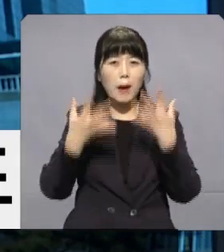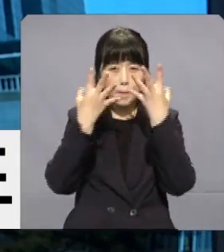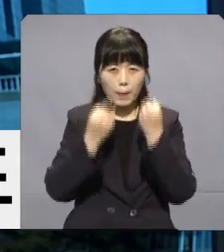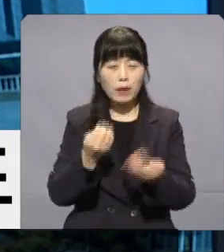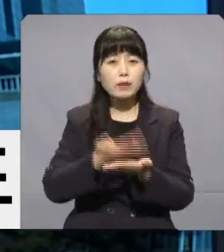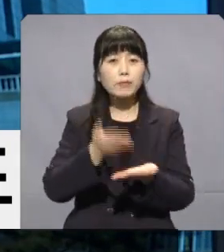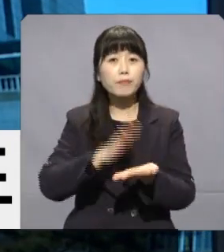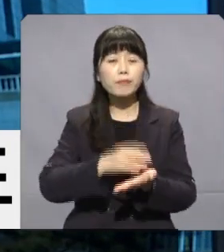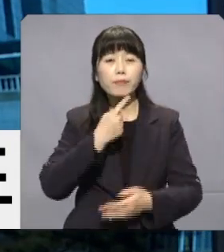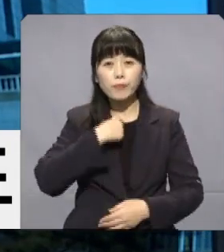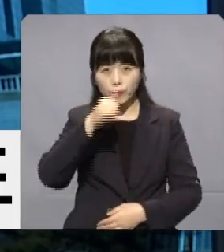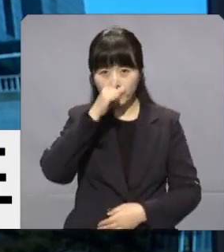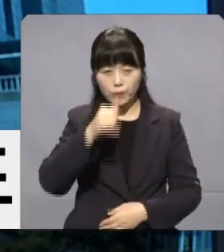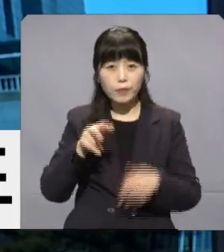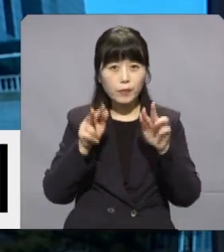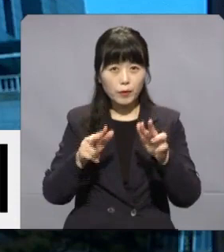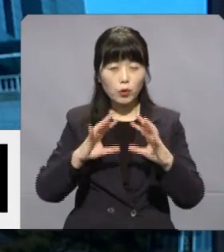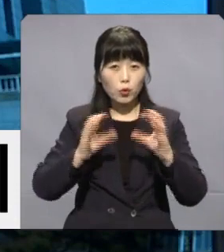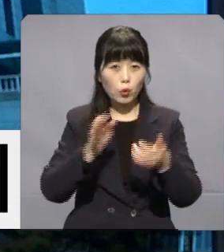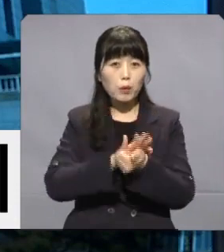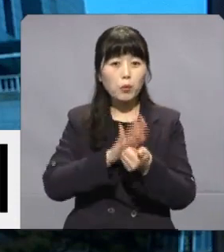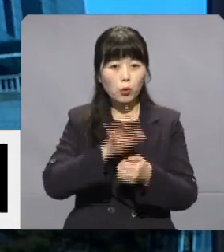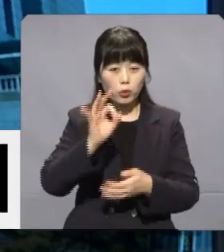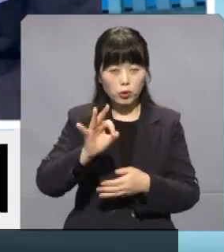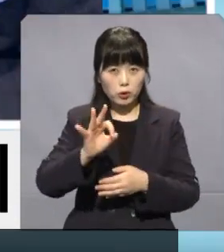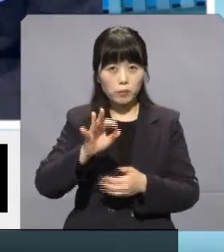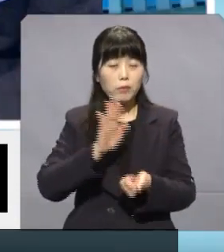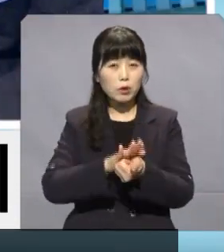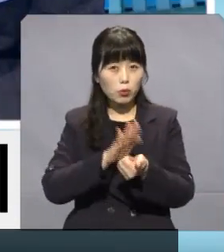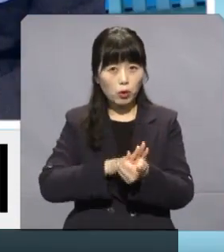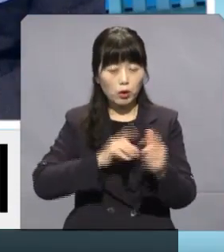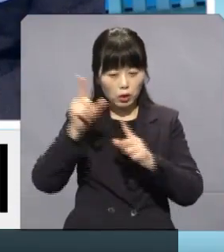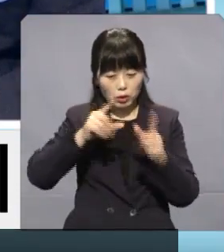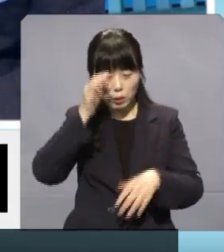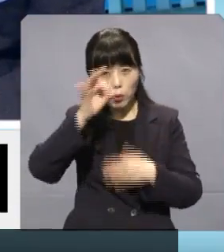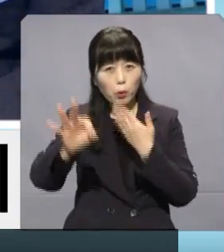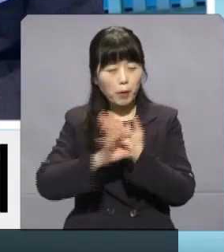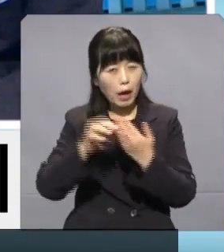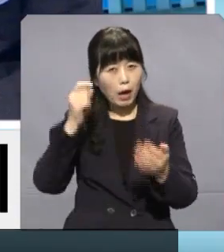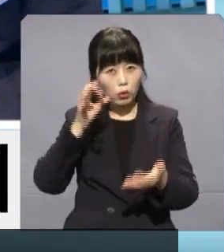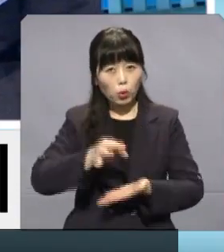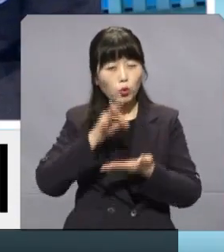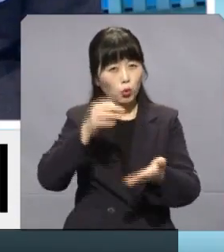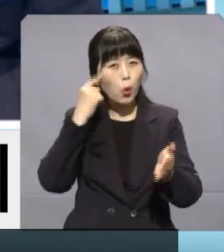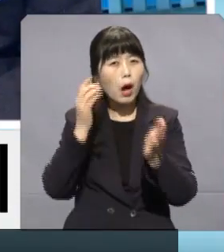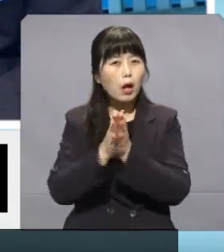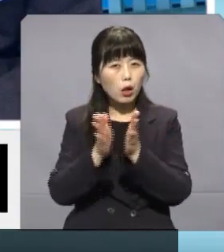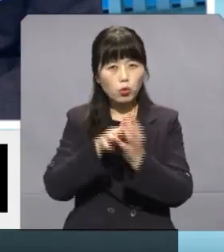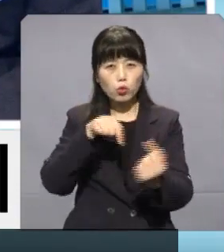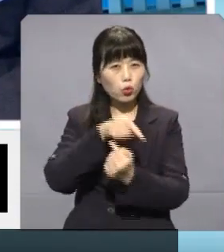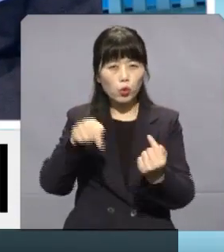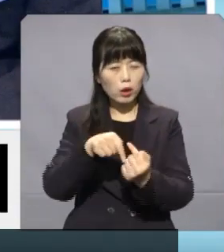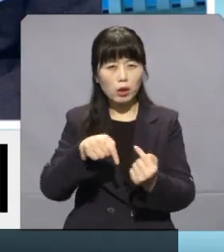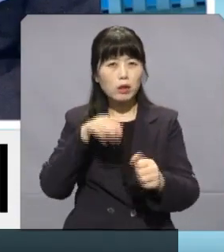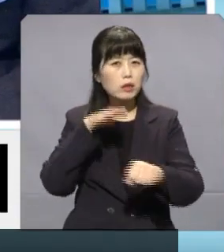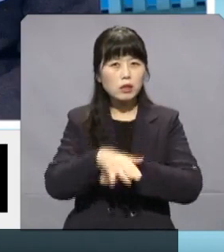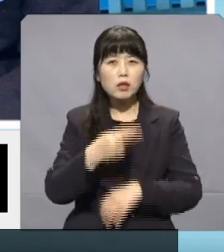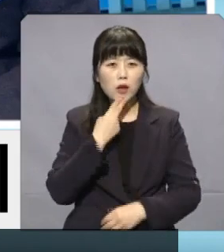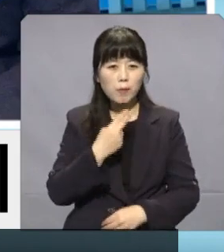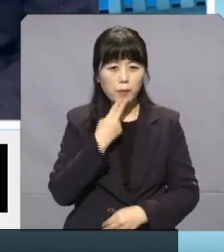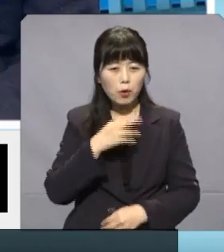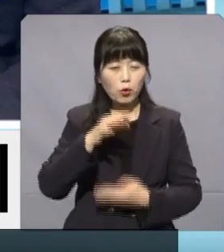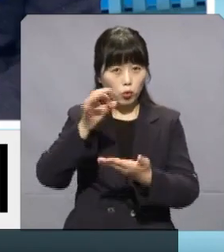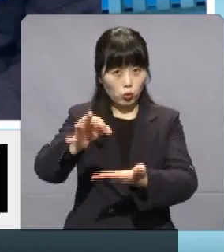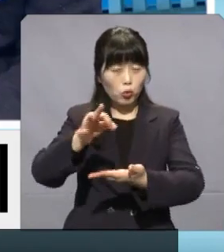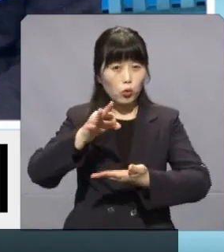개선이 됐습니다 지금의 국가보조금 지원 형태를 보면 그냥 돈 주고 알아서 운영하라는 건 없어요 국가 예산을